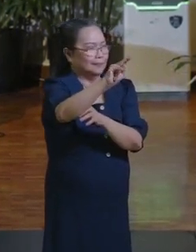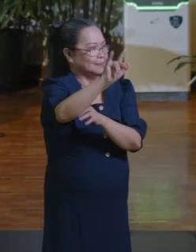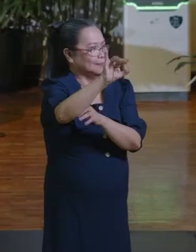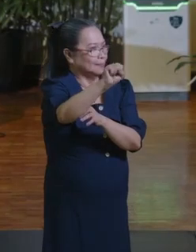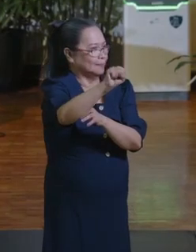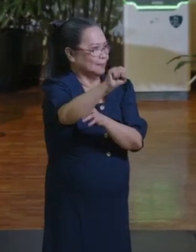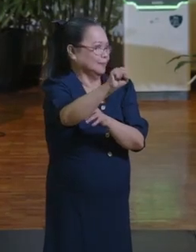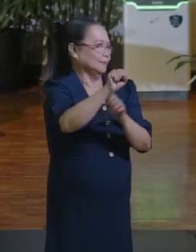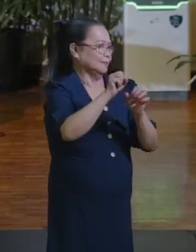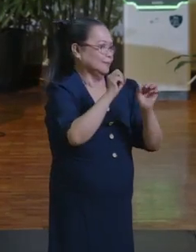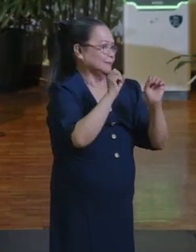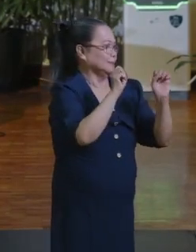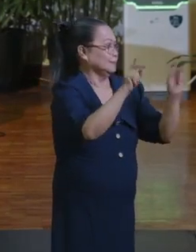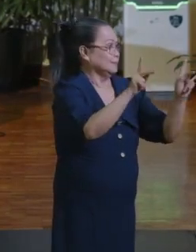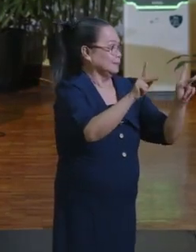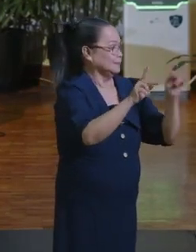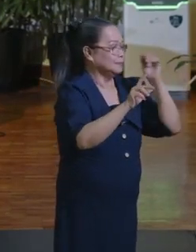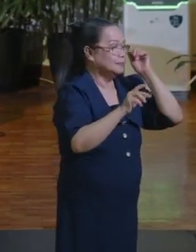pong